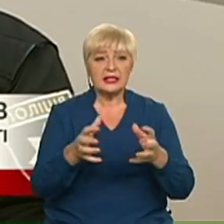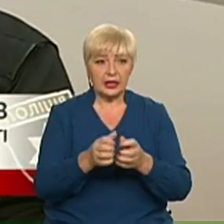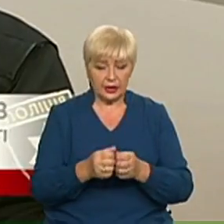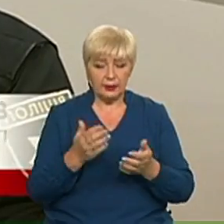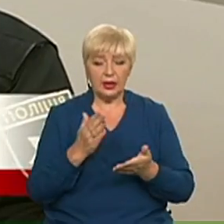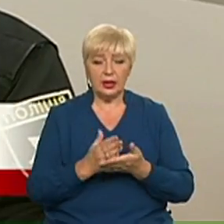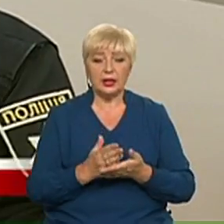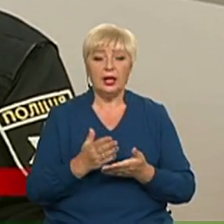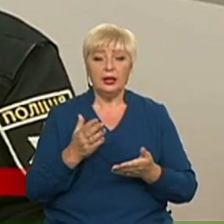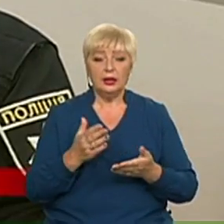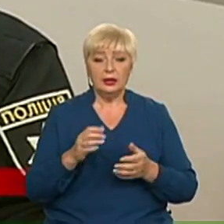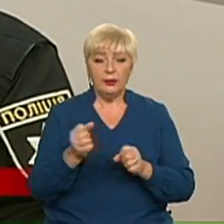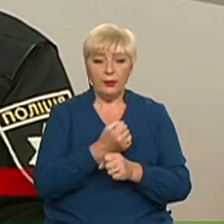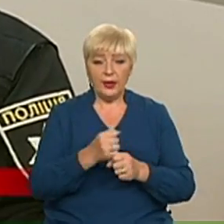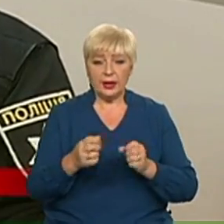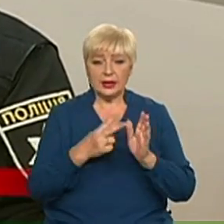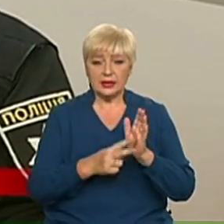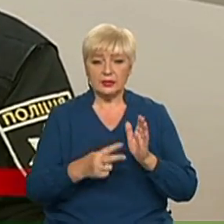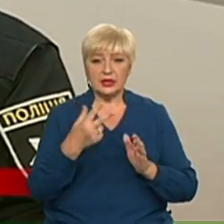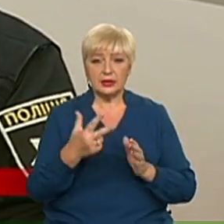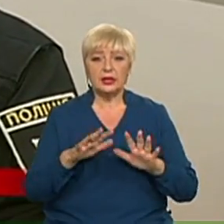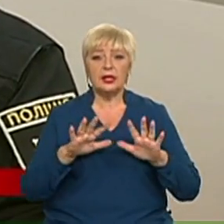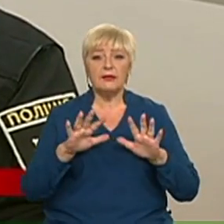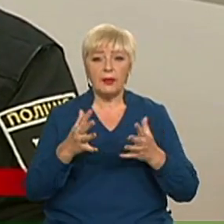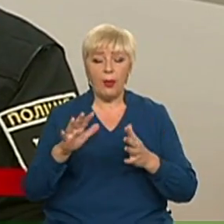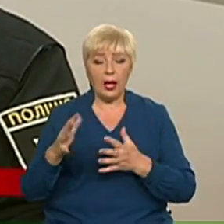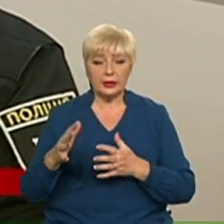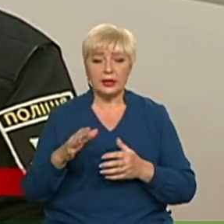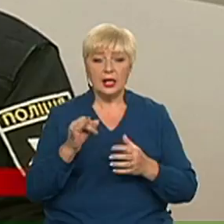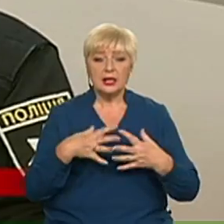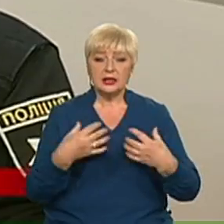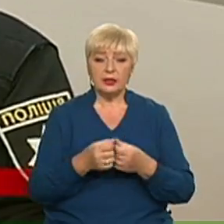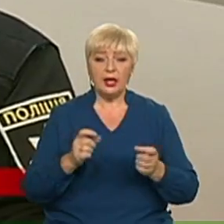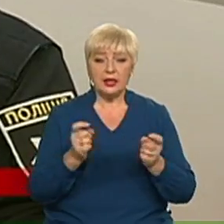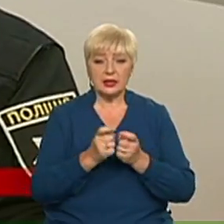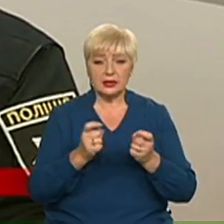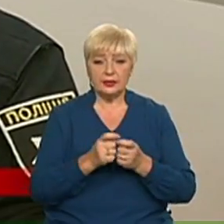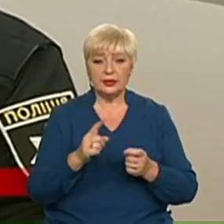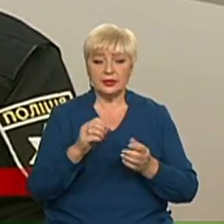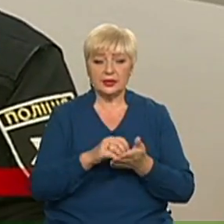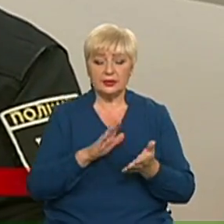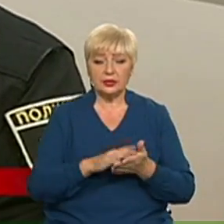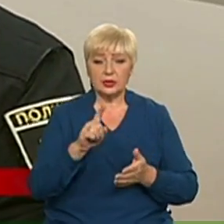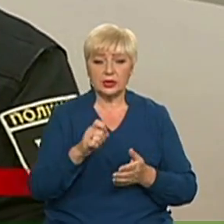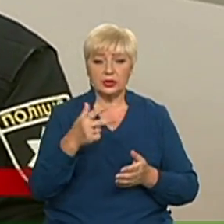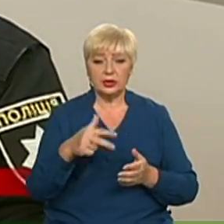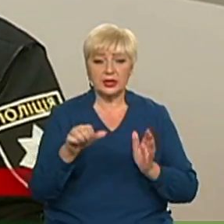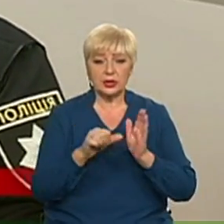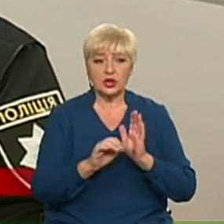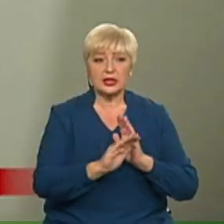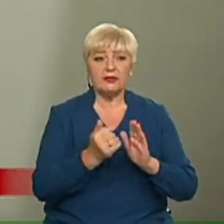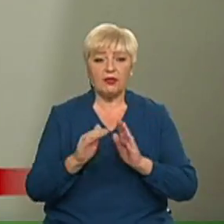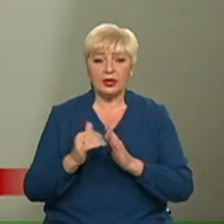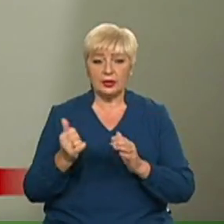затримані. Бійка – 73 випадки, і сімейні сварки – зафіксовано 136